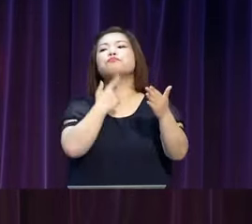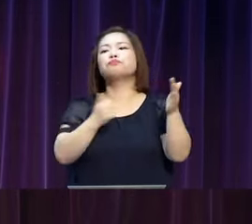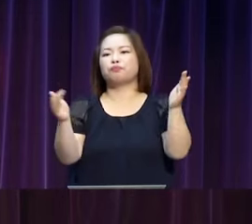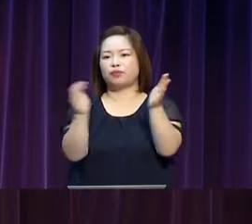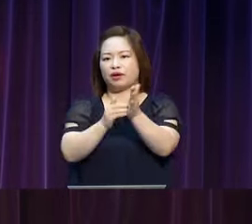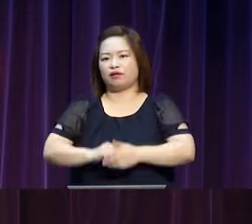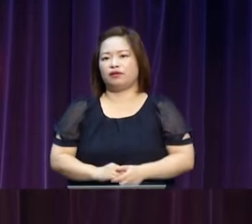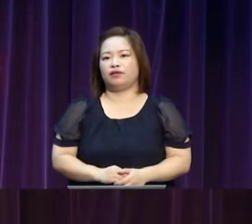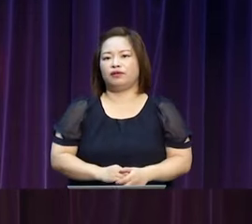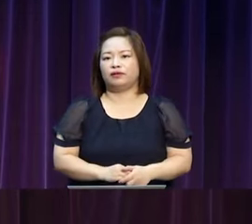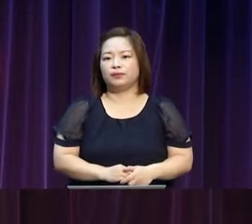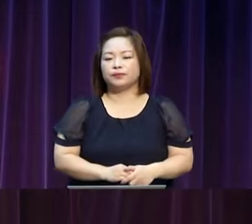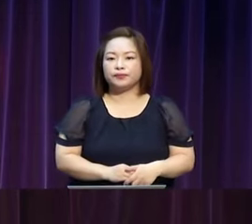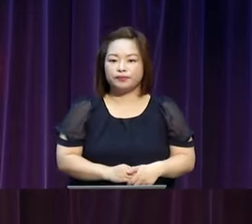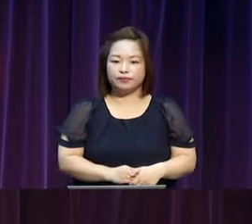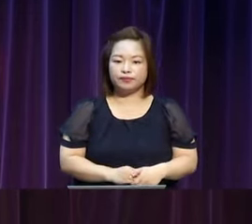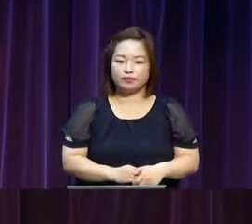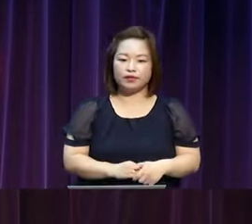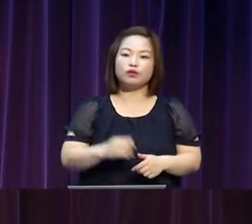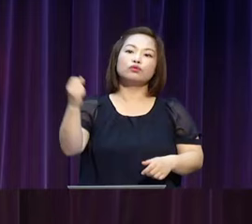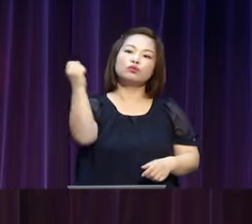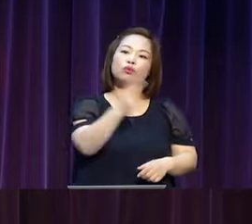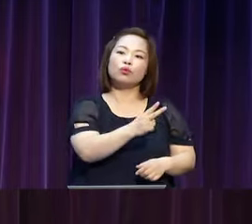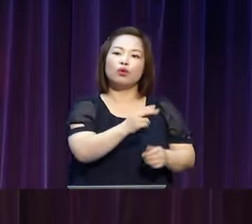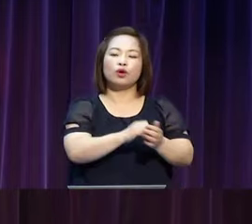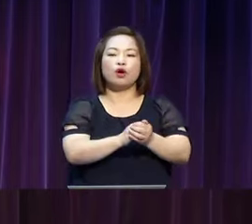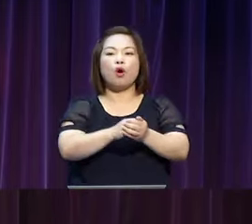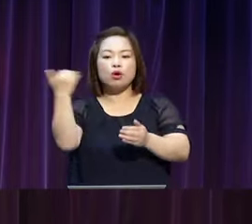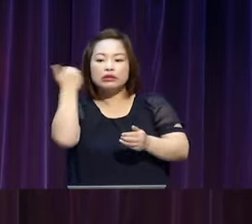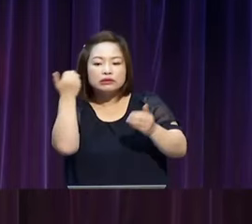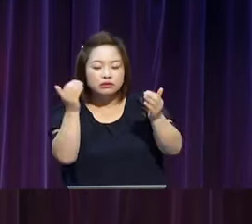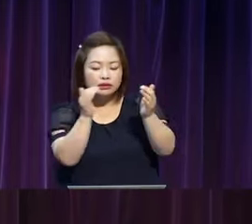연병이다 그랬어요. 연병은 전염병입니다.